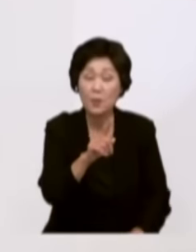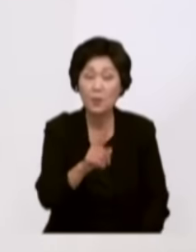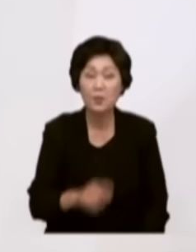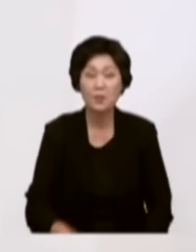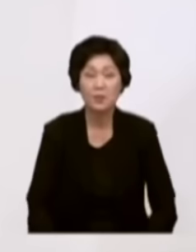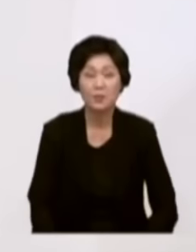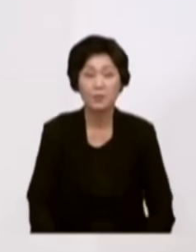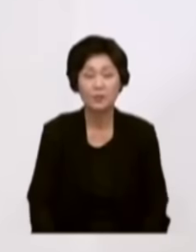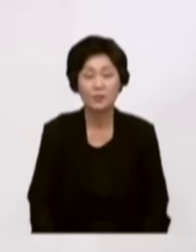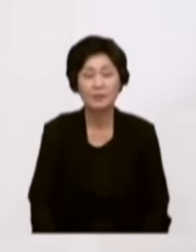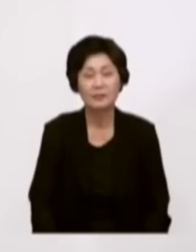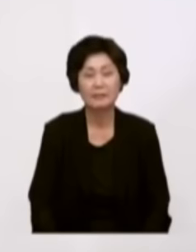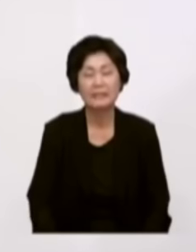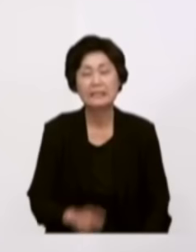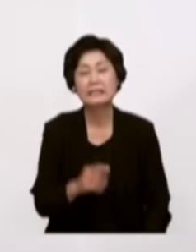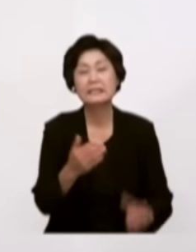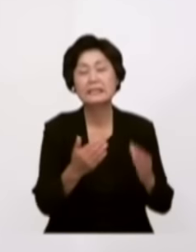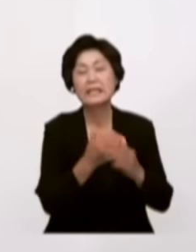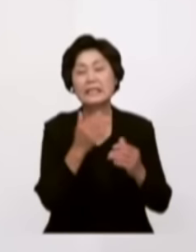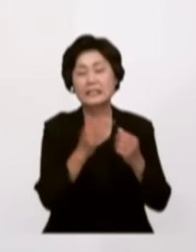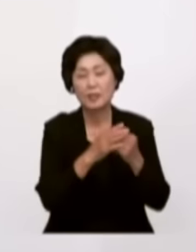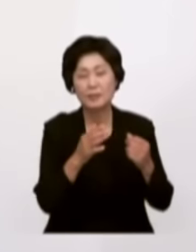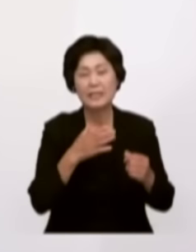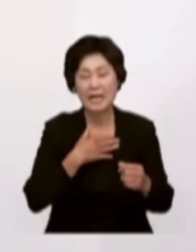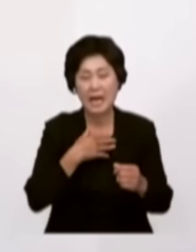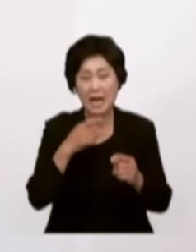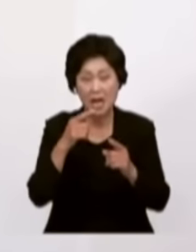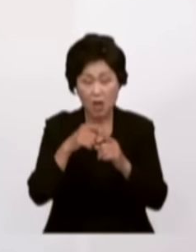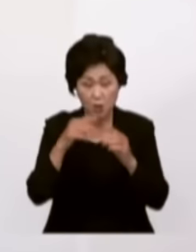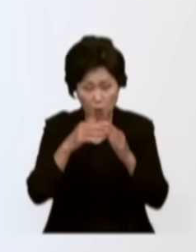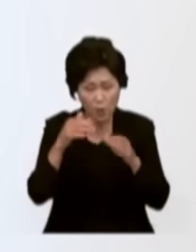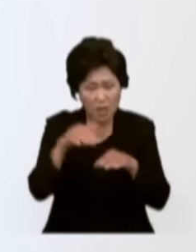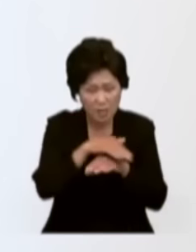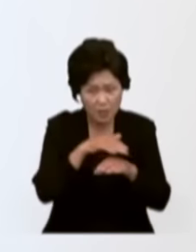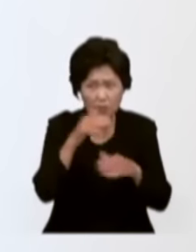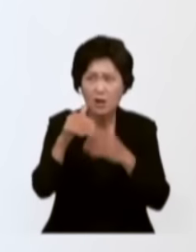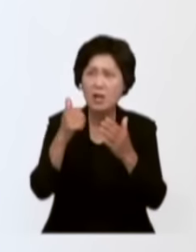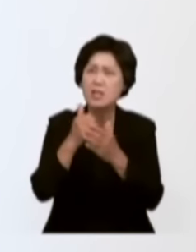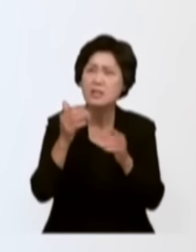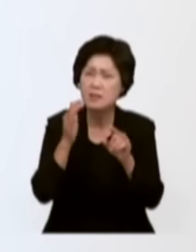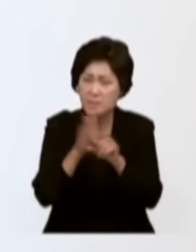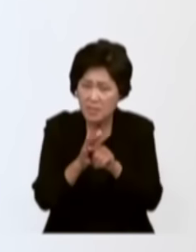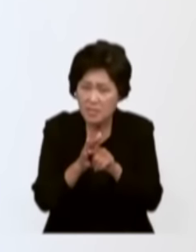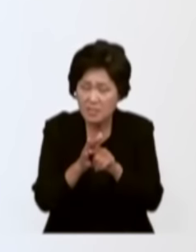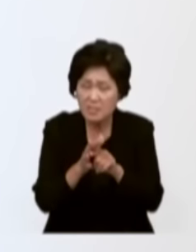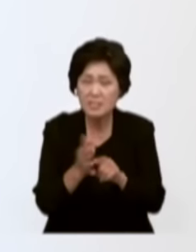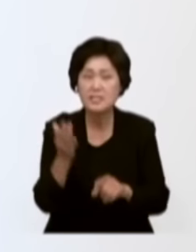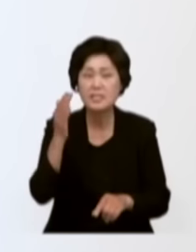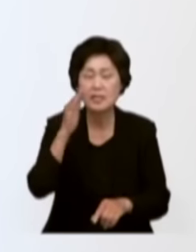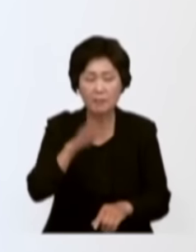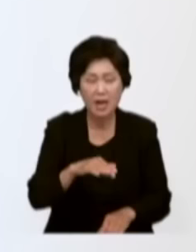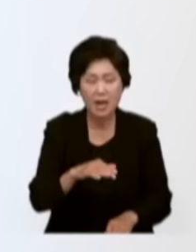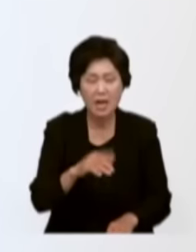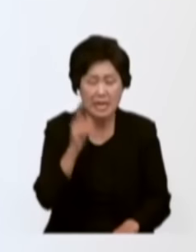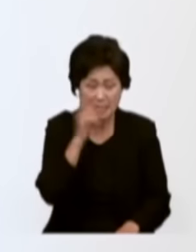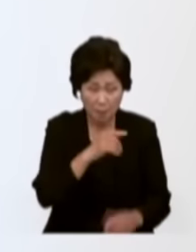하려고 했었고 근데 사실 지금 이렇게 교회를 다니고 하나님 믿고 있으면서도 뭔가 안 좋은 일에 딱 도달하게